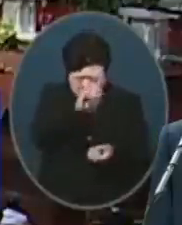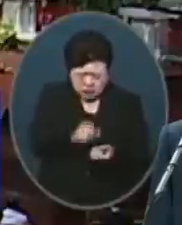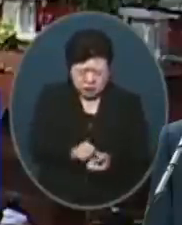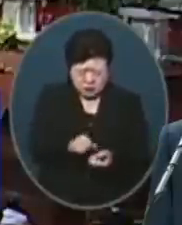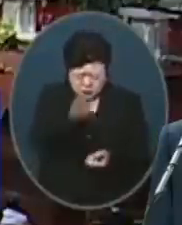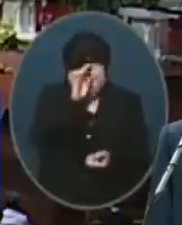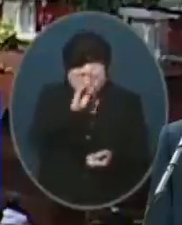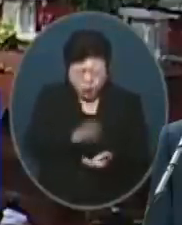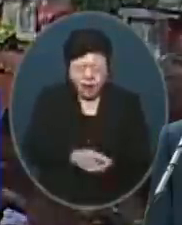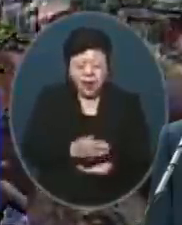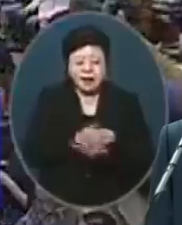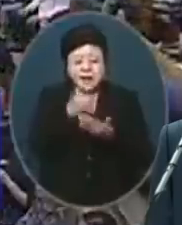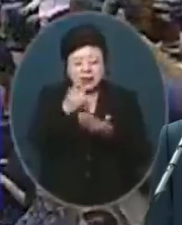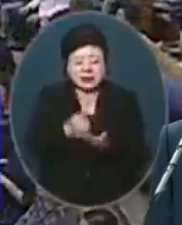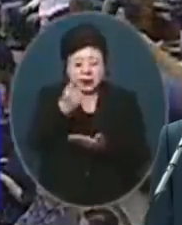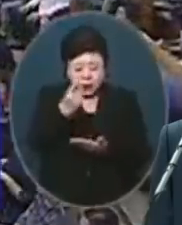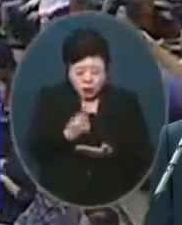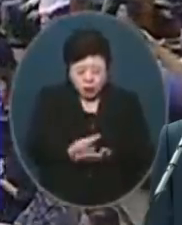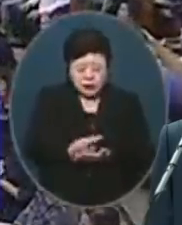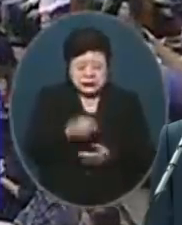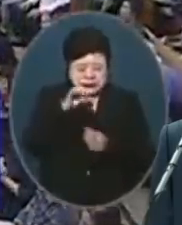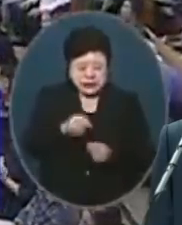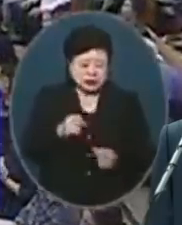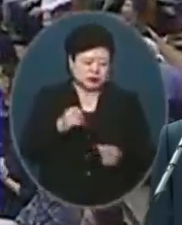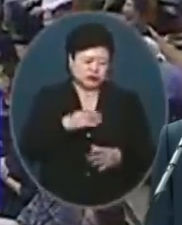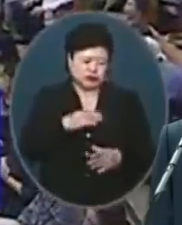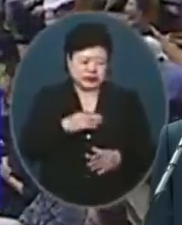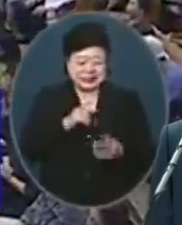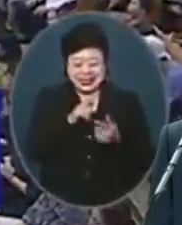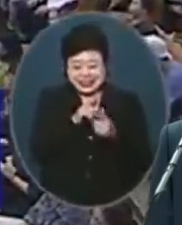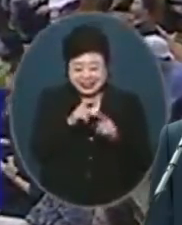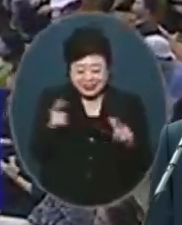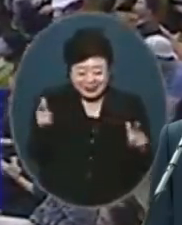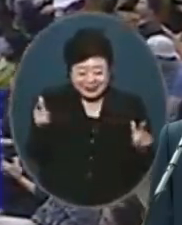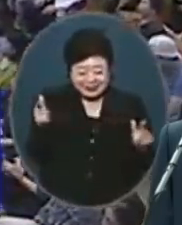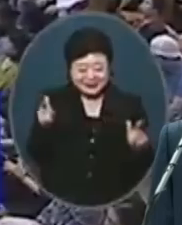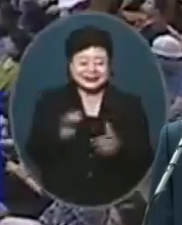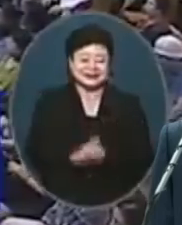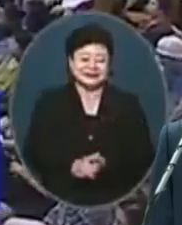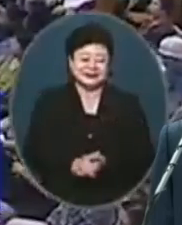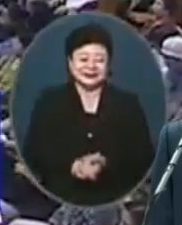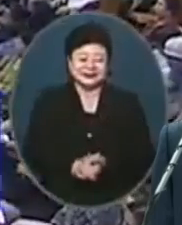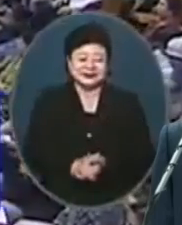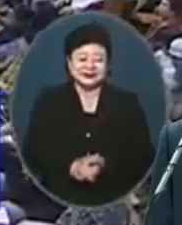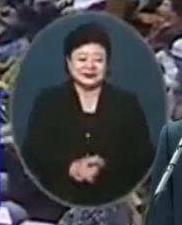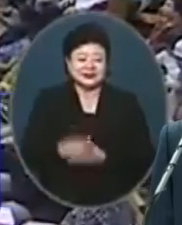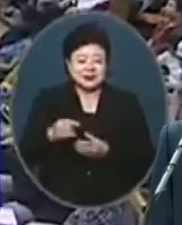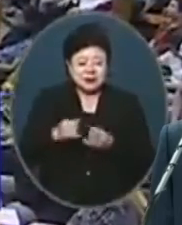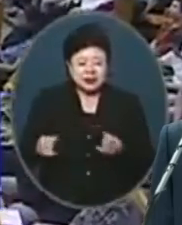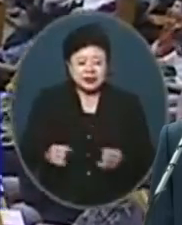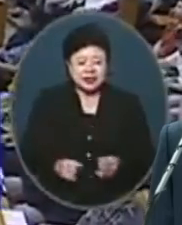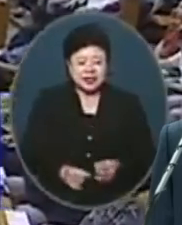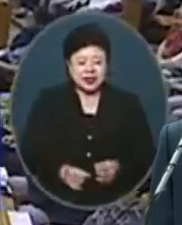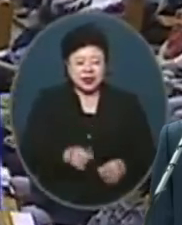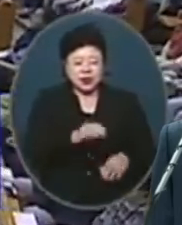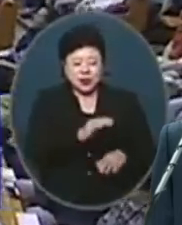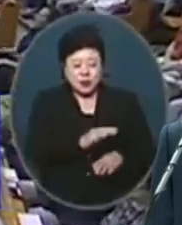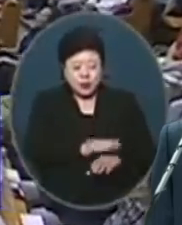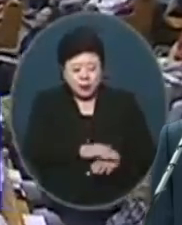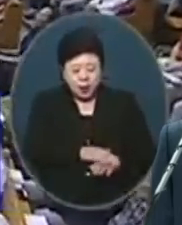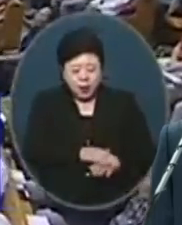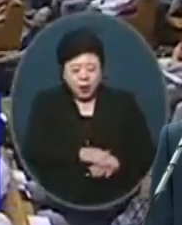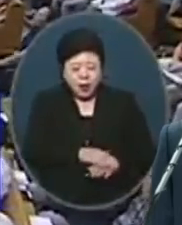전염병과 밝을 때 닥쳐오는 재앙을 두려워하지 아니하리로다. 천명이 내 오른편에서 만명이